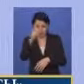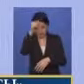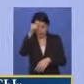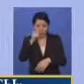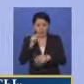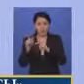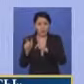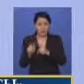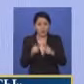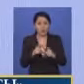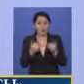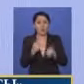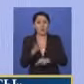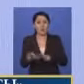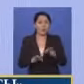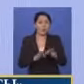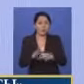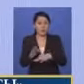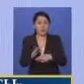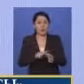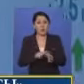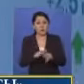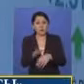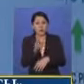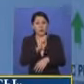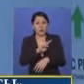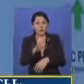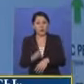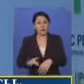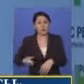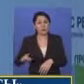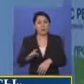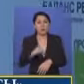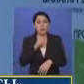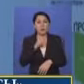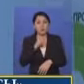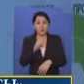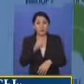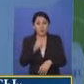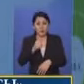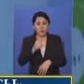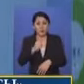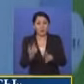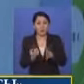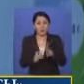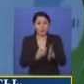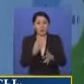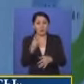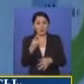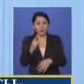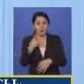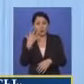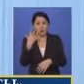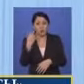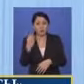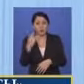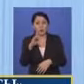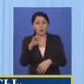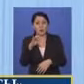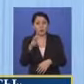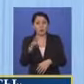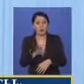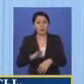ішінде дайындауы тиіс. Қазір жобаларды тиімді жүзеге асырып отырған аймақтар арасында Қостанай, Қарағанды, Шығыс Қазақстан,